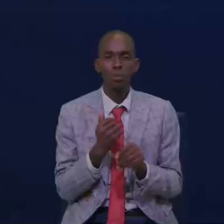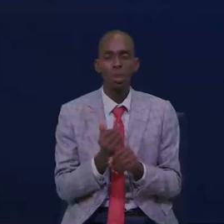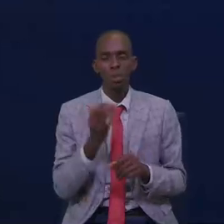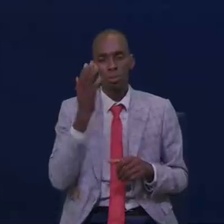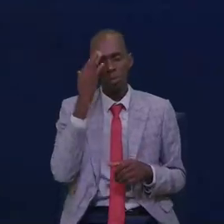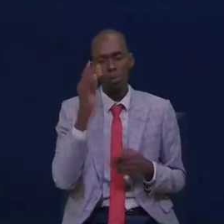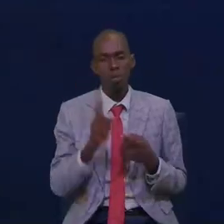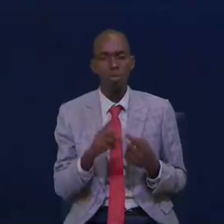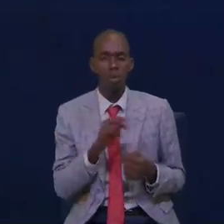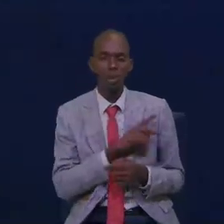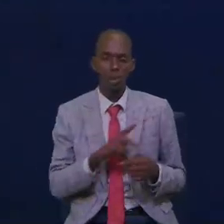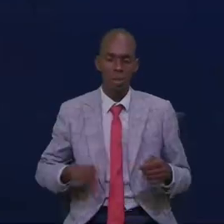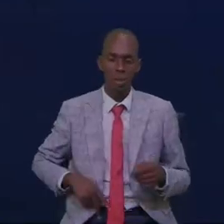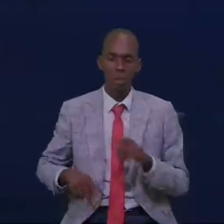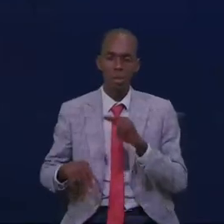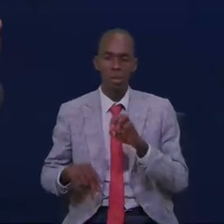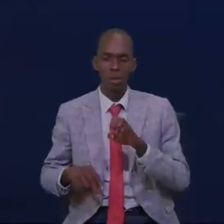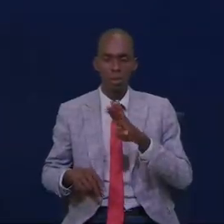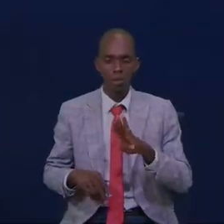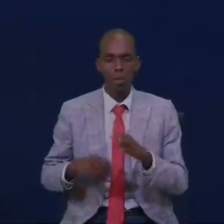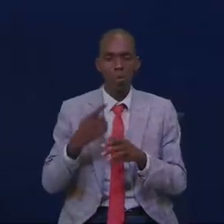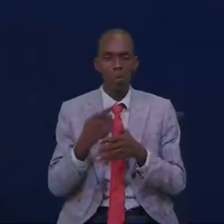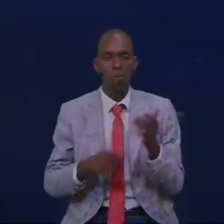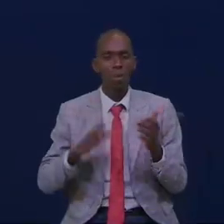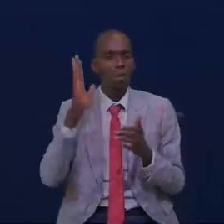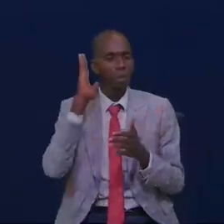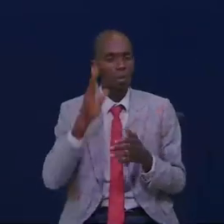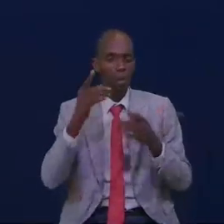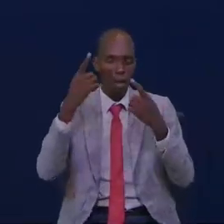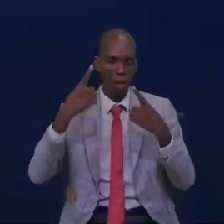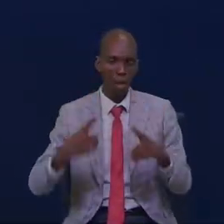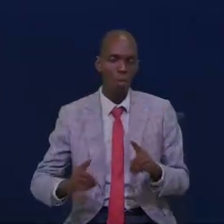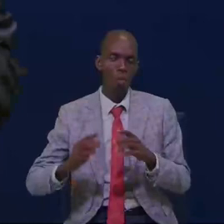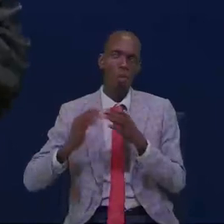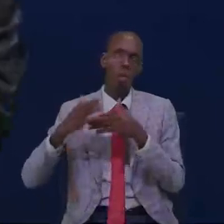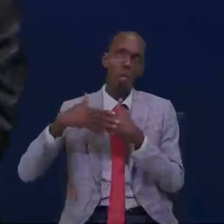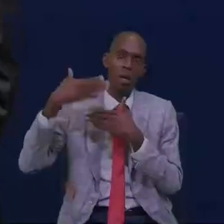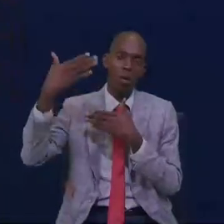à Nebuchadnezzar, ce qui doit arriver après cela. Après cela,